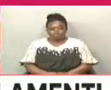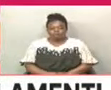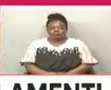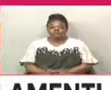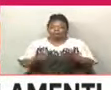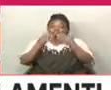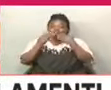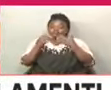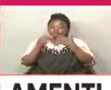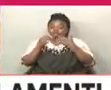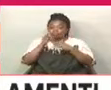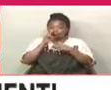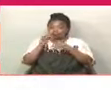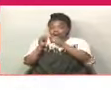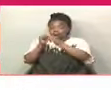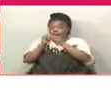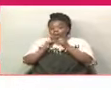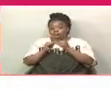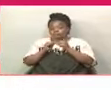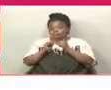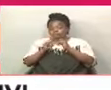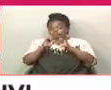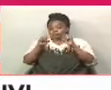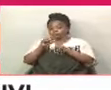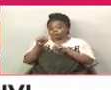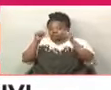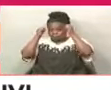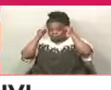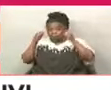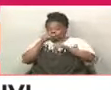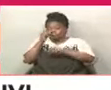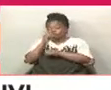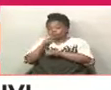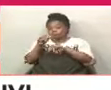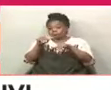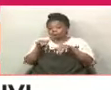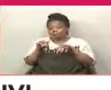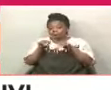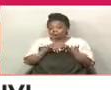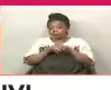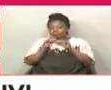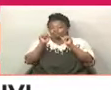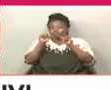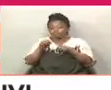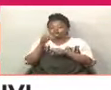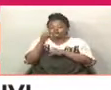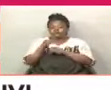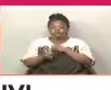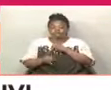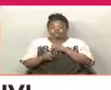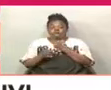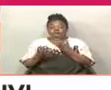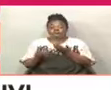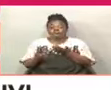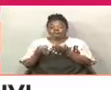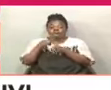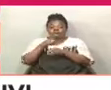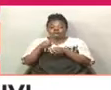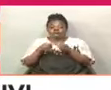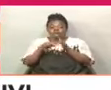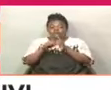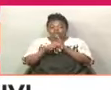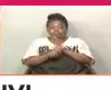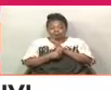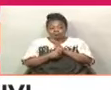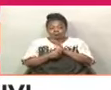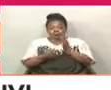kale webale kubeera naffe ate mawulire amalala President Museveni alabudde abaka ba Paalamenti nti basaanye okomya okweyingiza mu